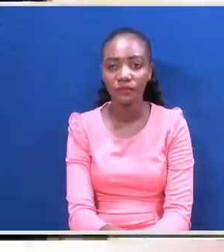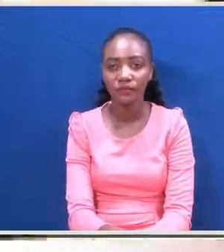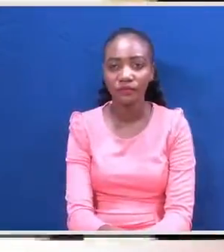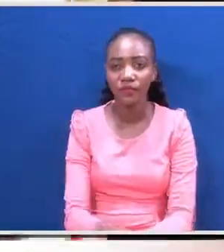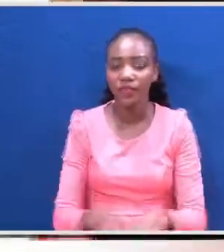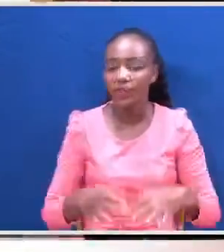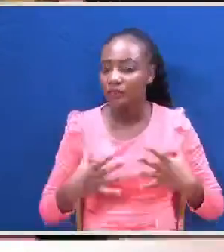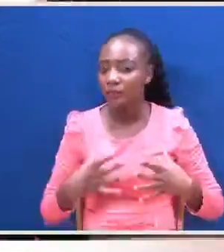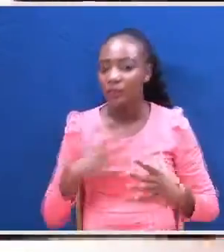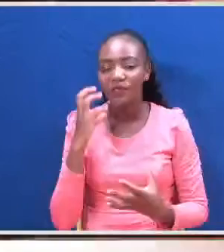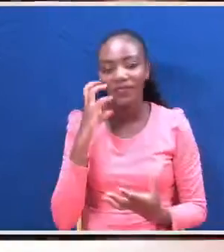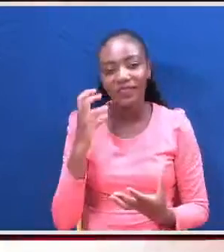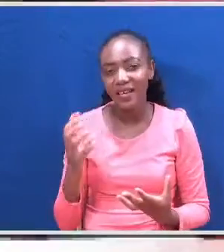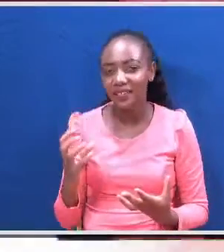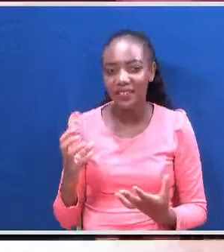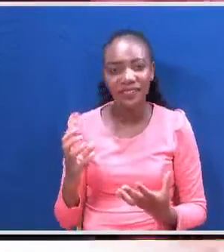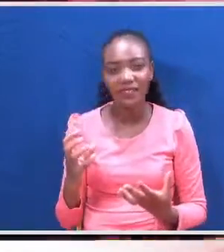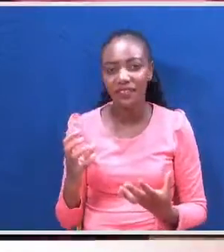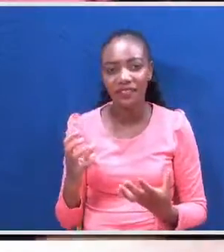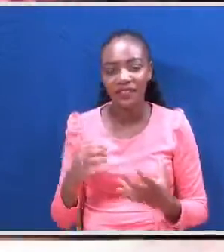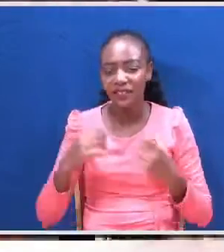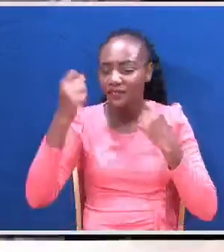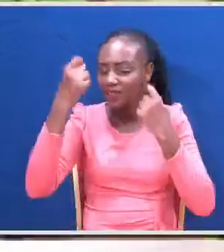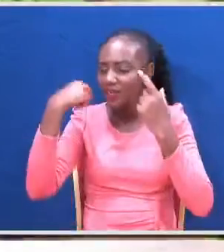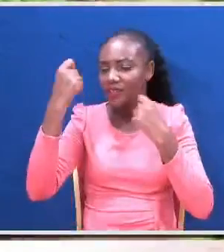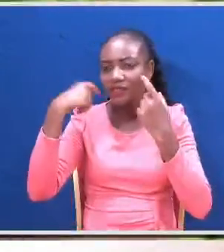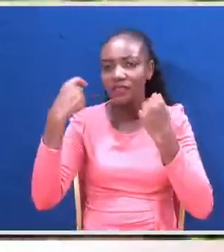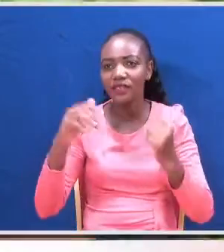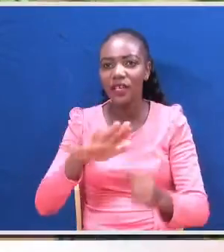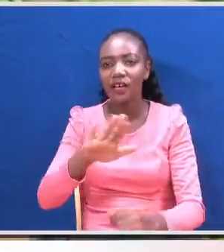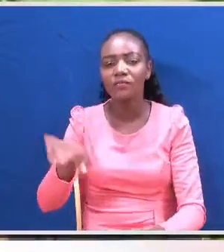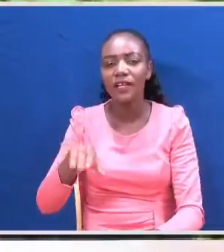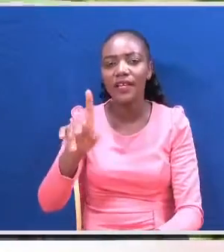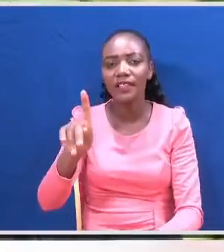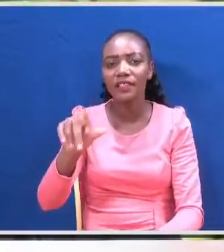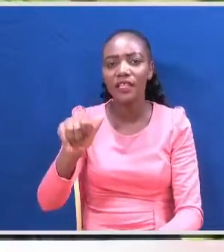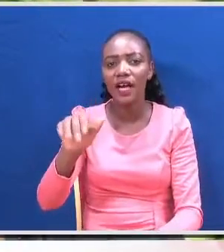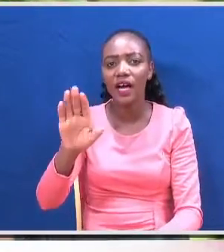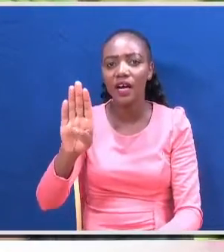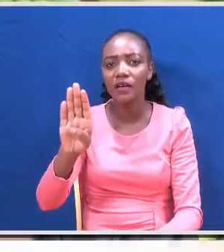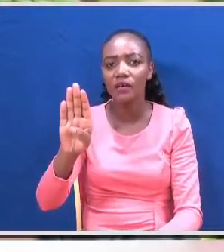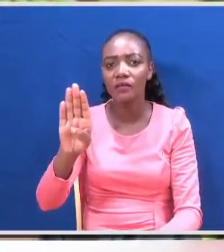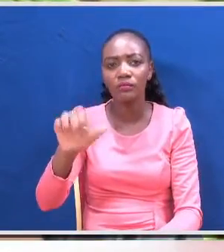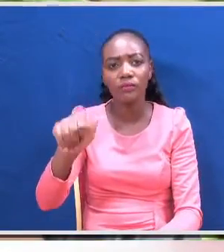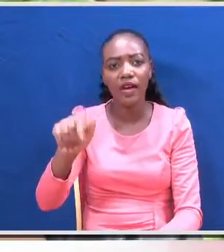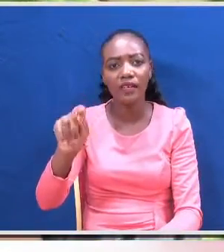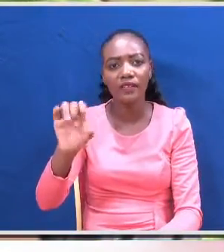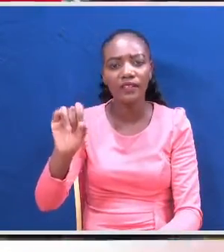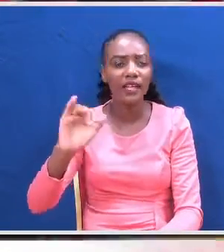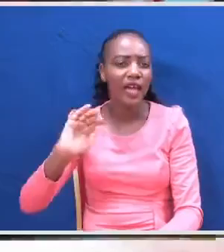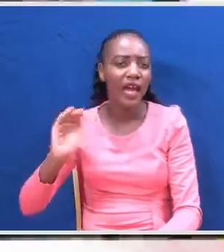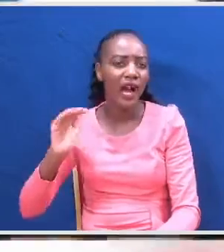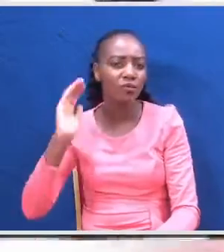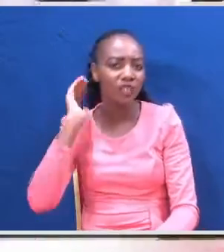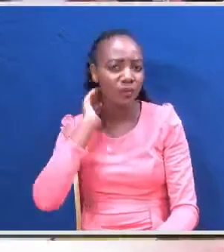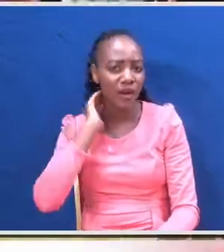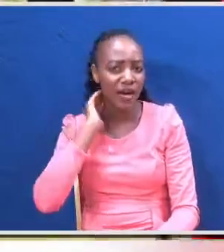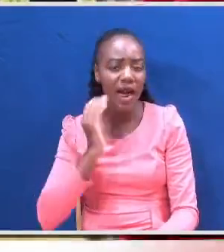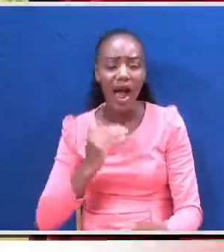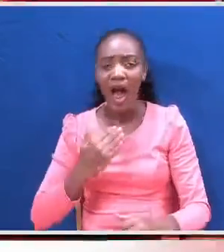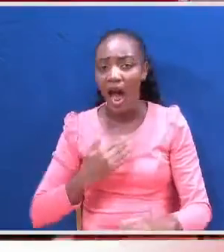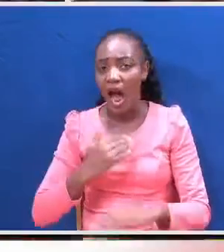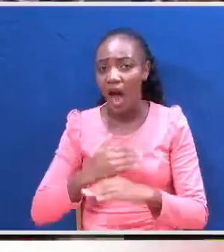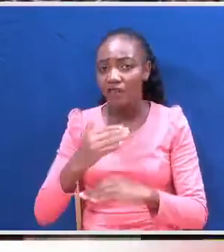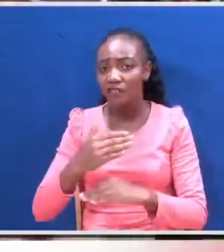Kilio, majonzi na huzuni ilitanda katika eneo la Kabati, eneo bunge la Kandara, kaunti ya Murang'a, baada ya mwili